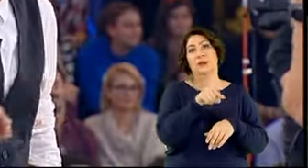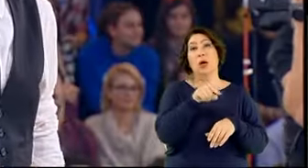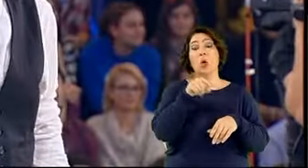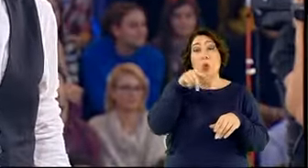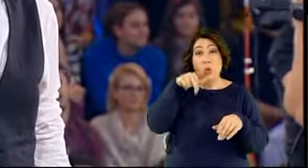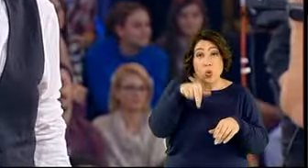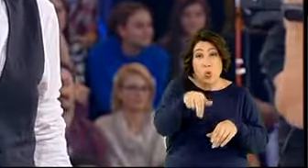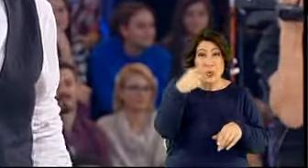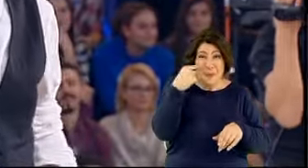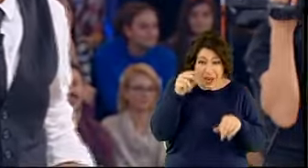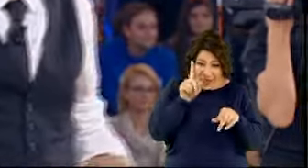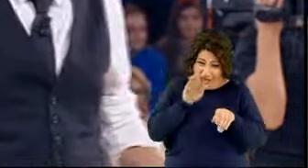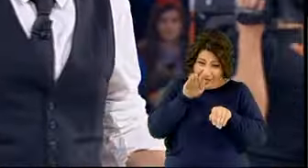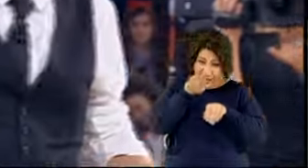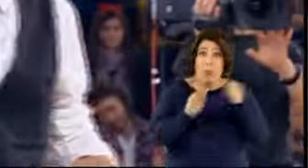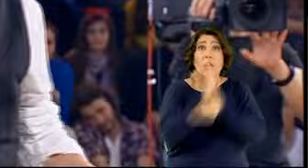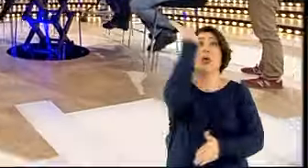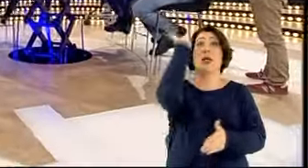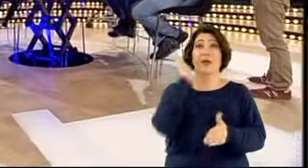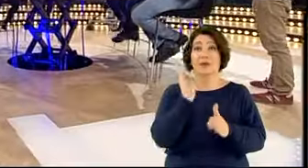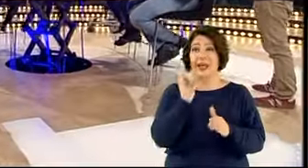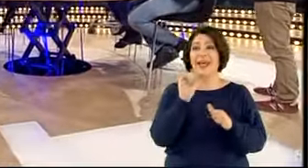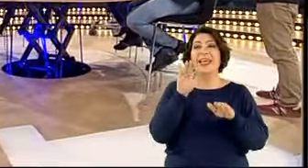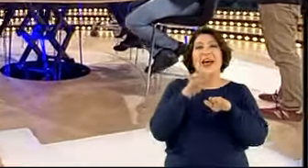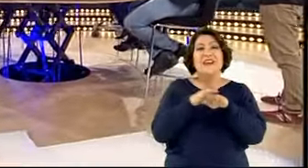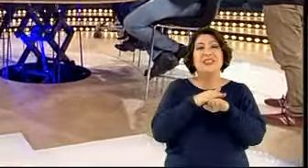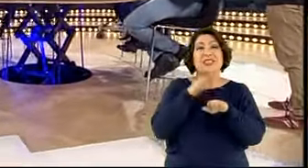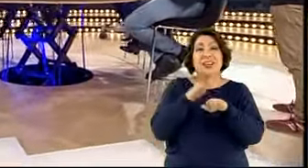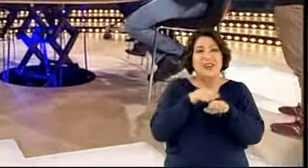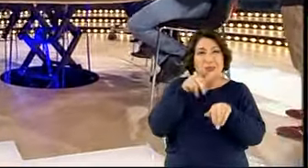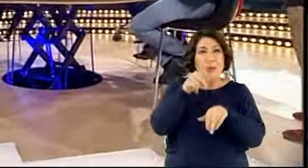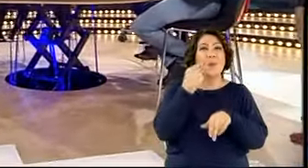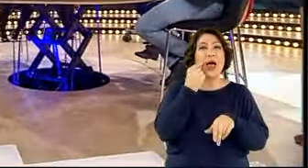Hareket ettiğin anda düşersin. Bülent Hanım geliyor ya yavaş yavaş.